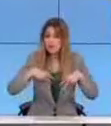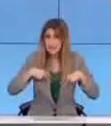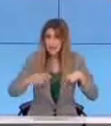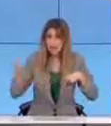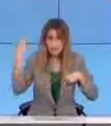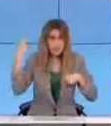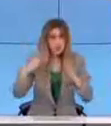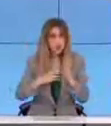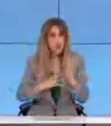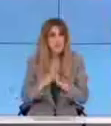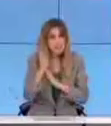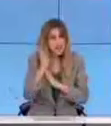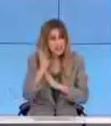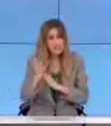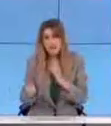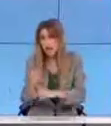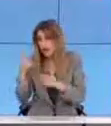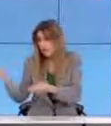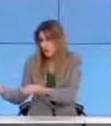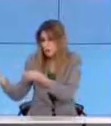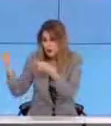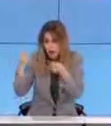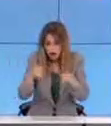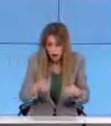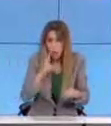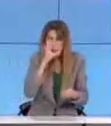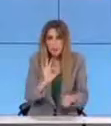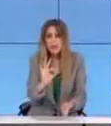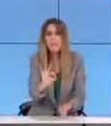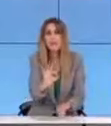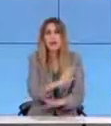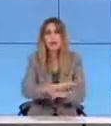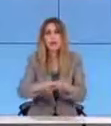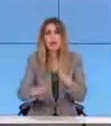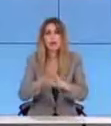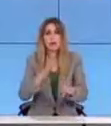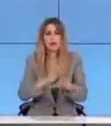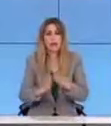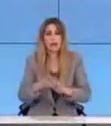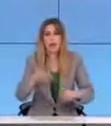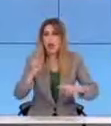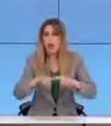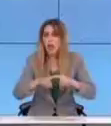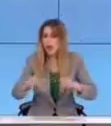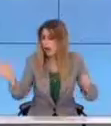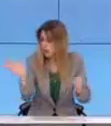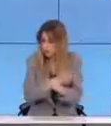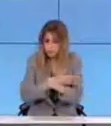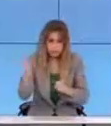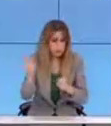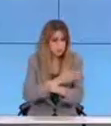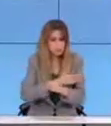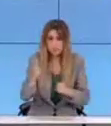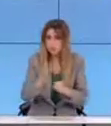τόσο εκτεταμένη η καταστροφή που είχε προκληθεί στον παραγωγικό ιστό της χώρας μόλις σε 5 χρόνια, που